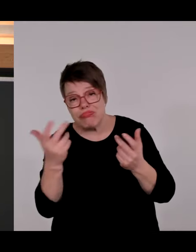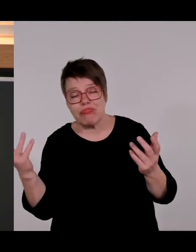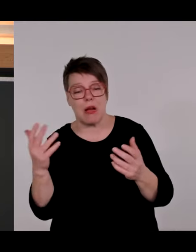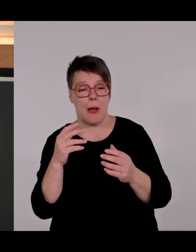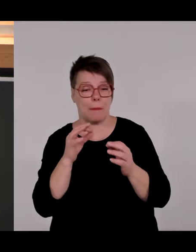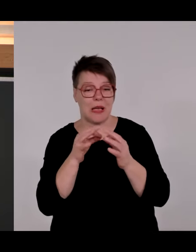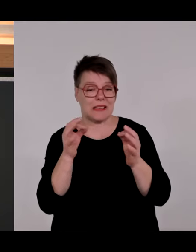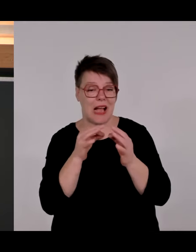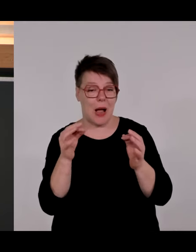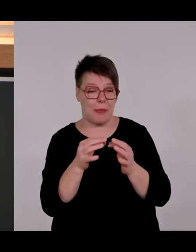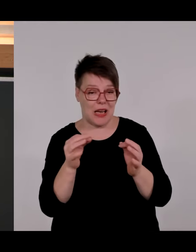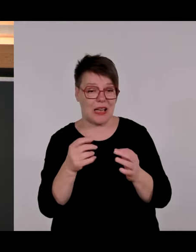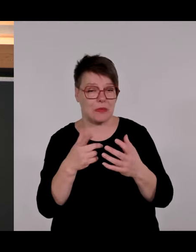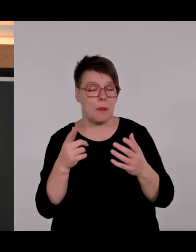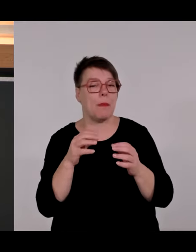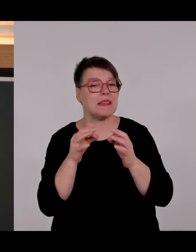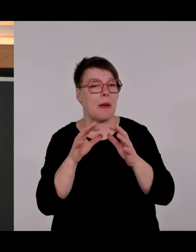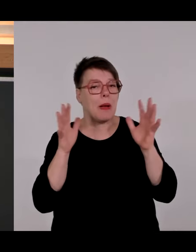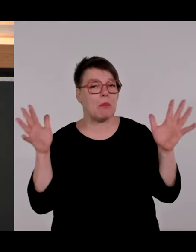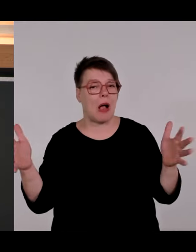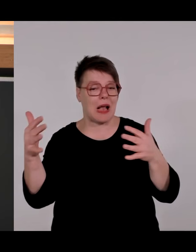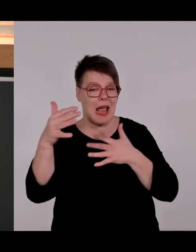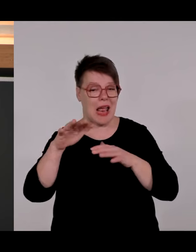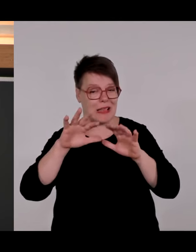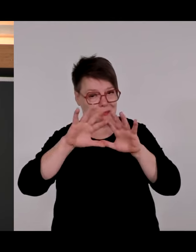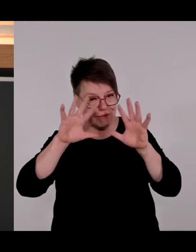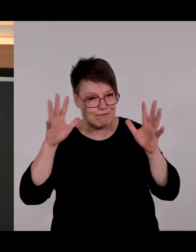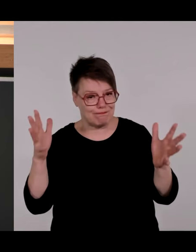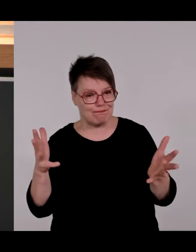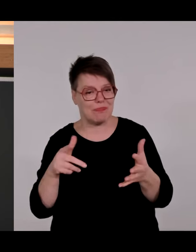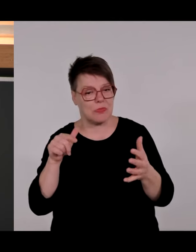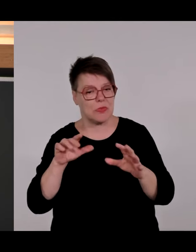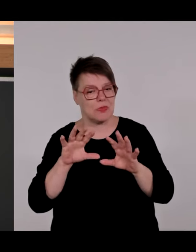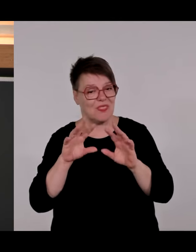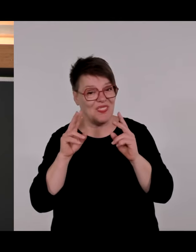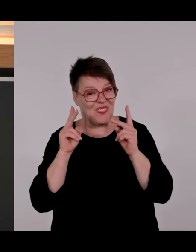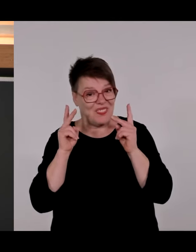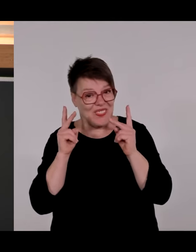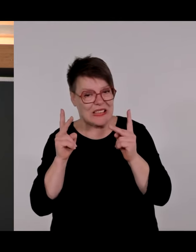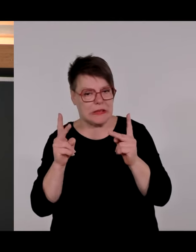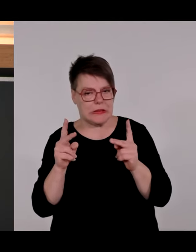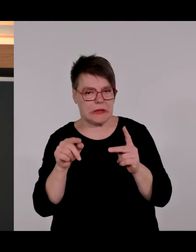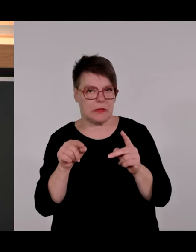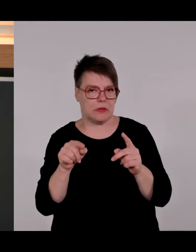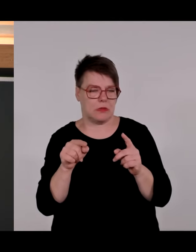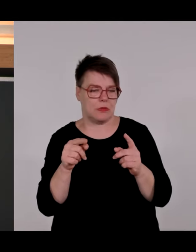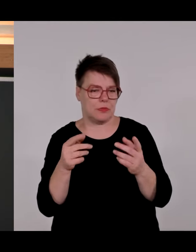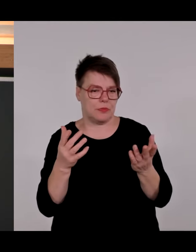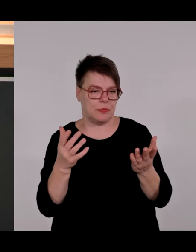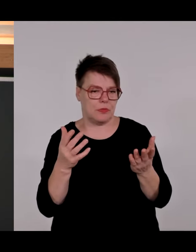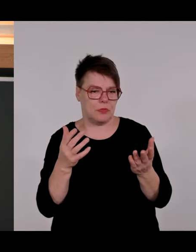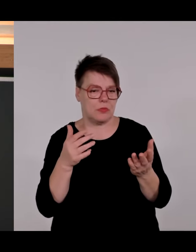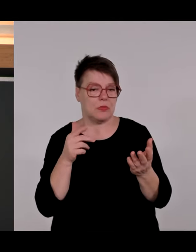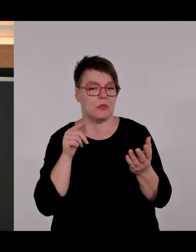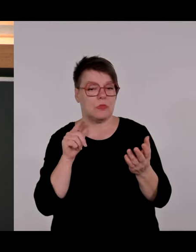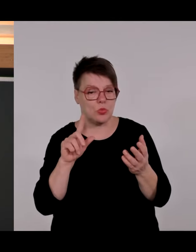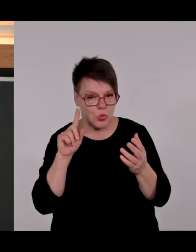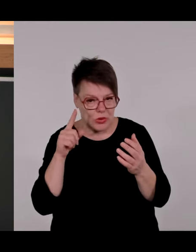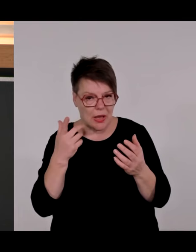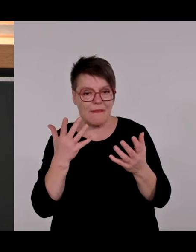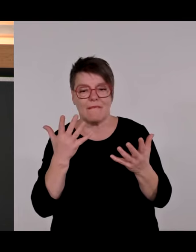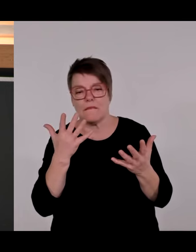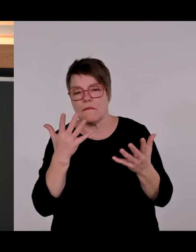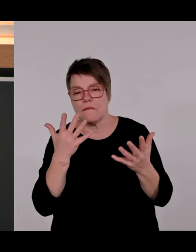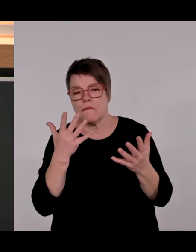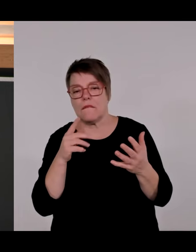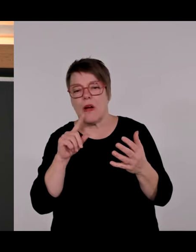das alles Entscheidende, und das ist dann wahrscheinlich auch das Neue zu allen Versuchen in den letzten Jahren, das ist der vernetzte Ansatz.